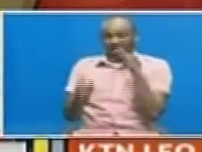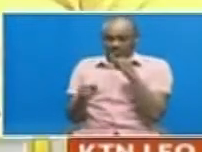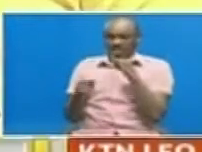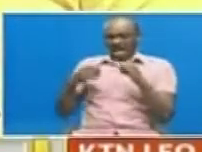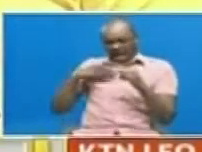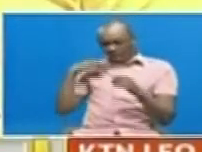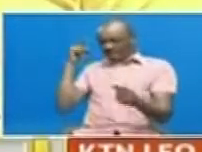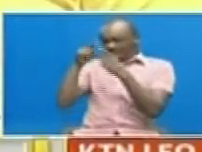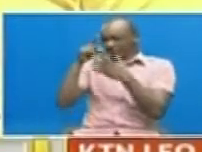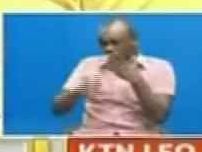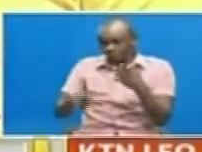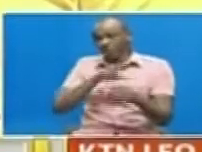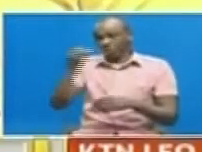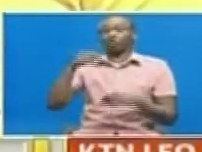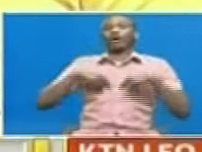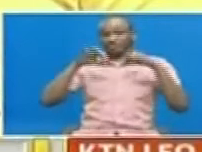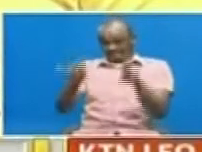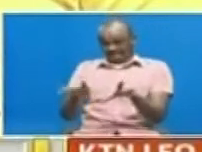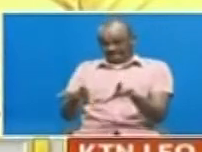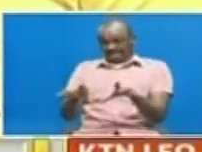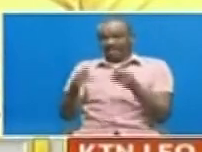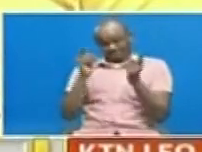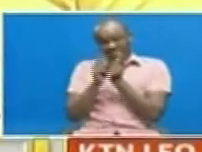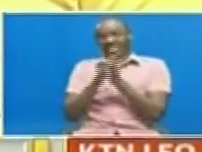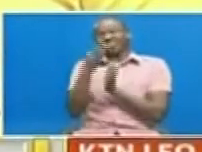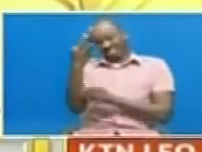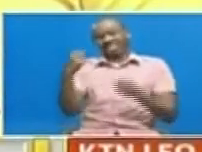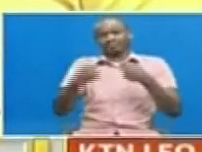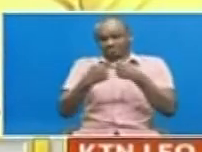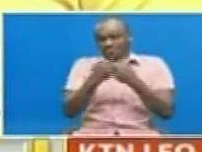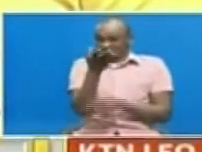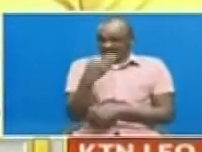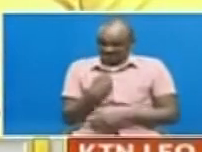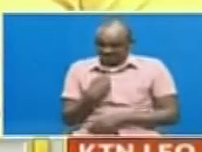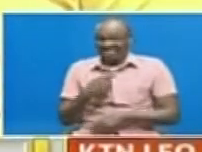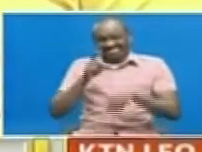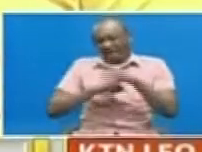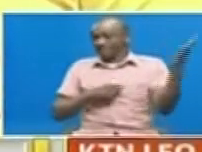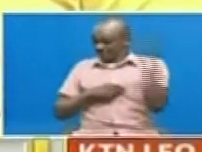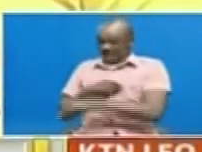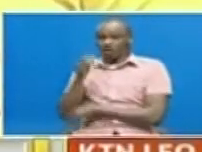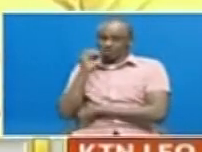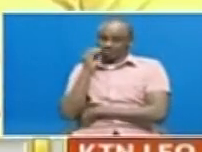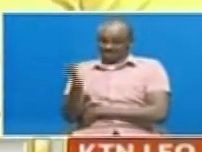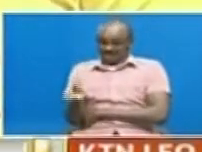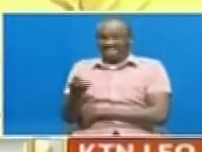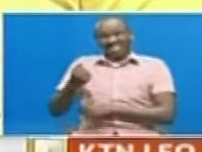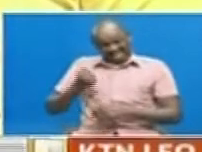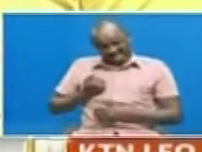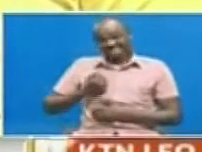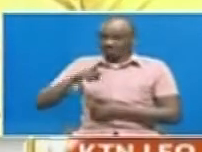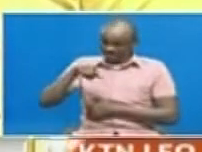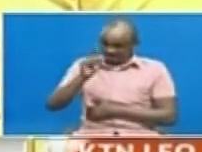yetu, tutaelekea moja kwa moja hadi Australia kucheza tena mechi zingine tatu. Na tutakaporejea hapa nchini, wasichana hatakuwa